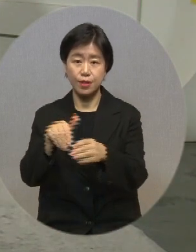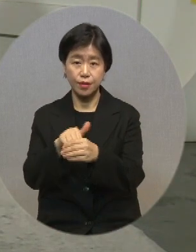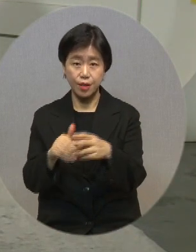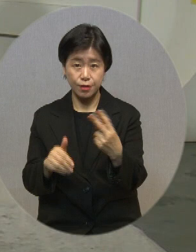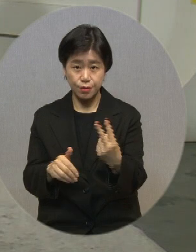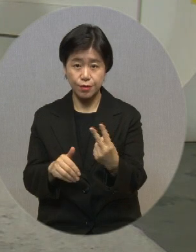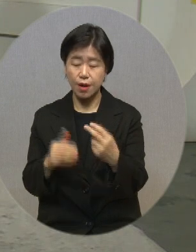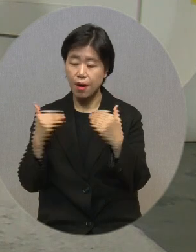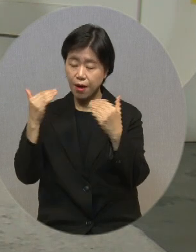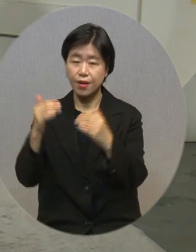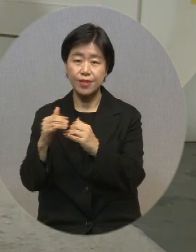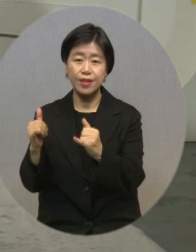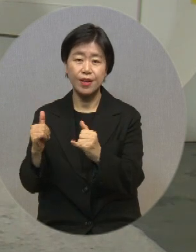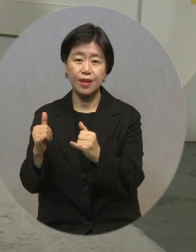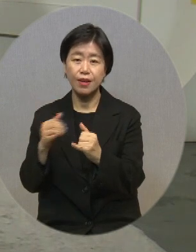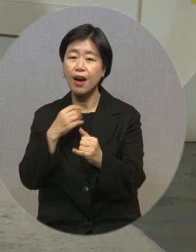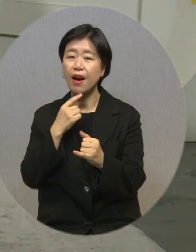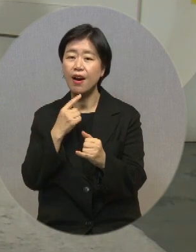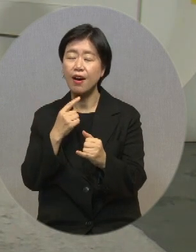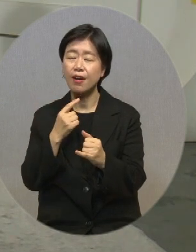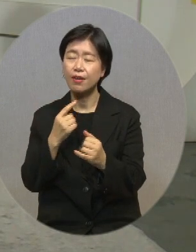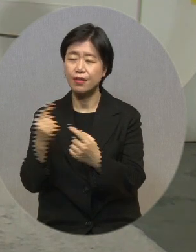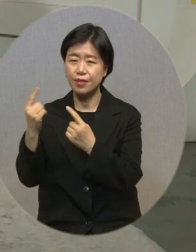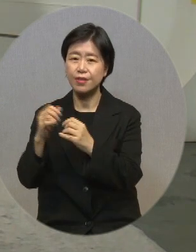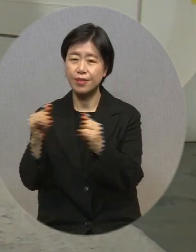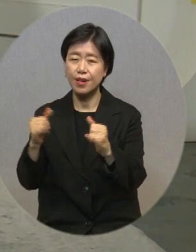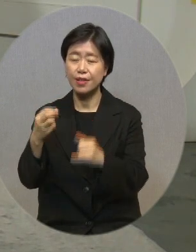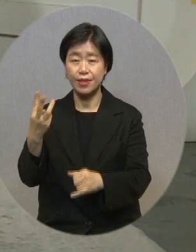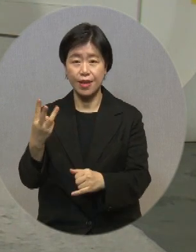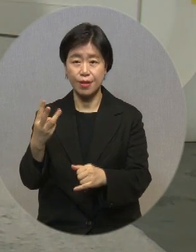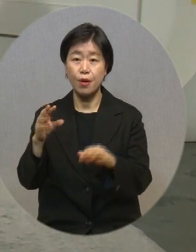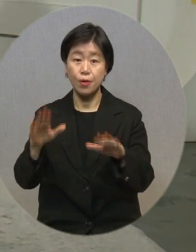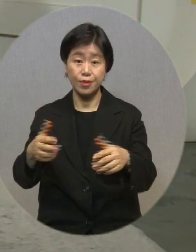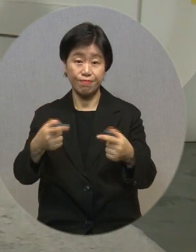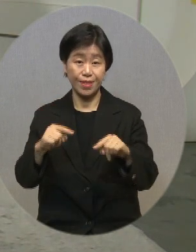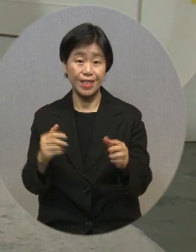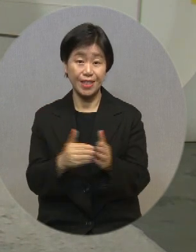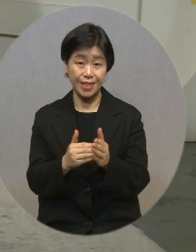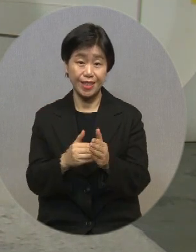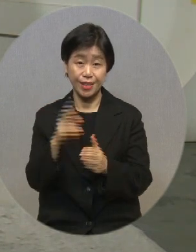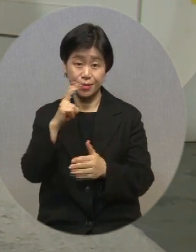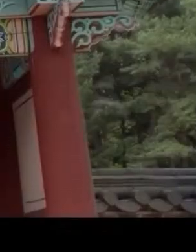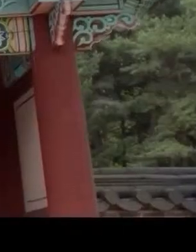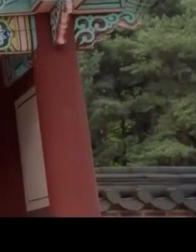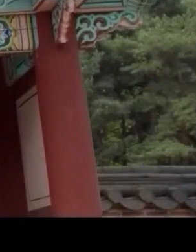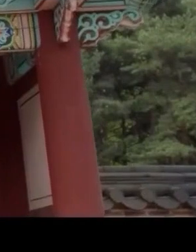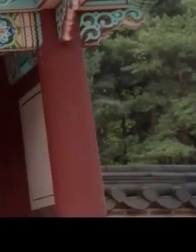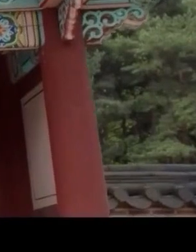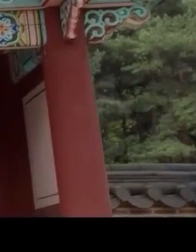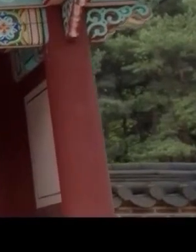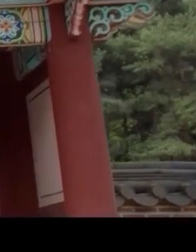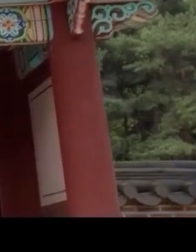함께 하셨습니다. 심사를 진행하는 동안 뮤직비디오 감상을 하겠습니다.